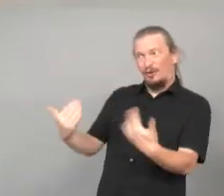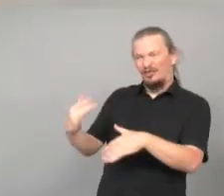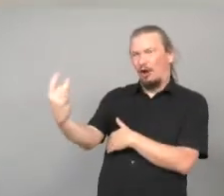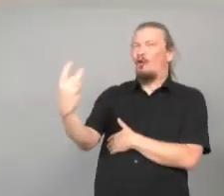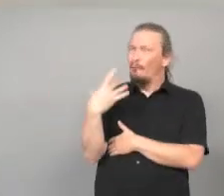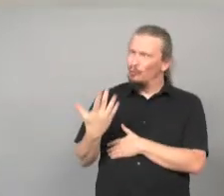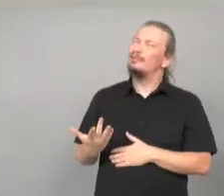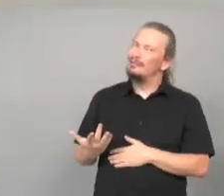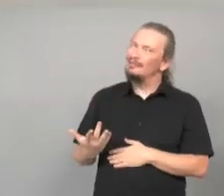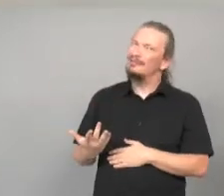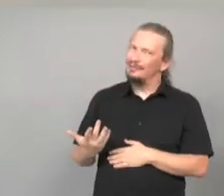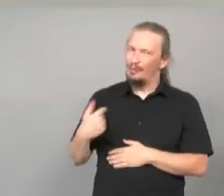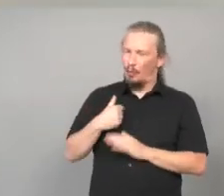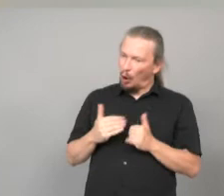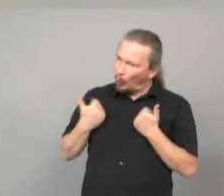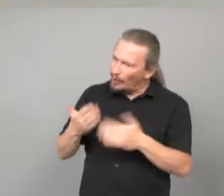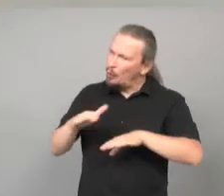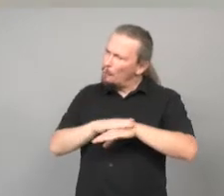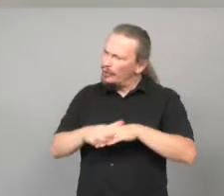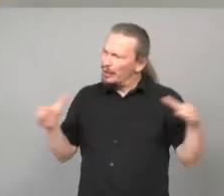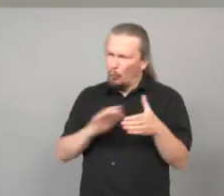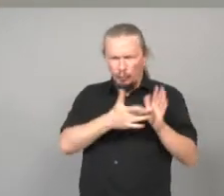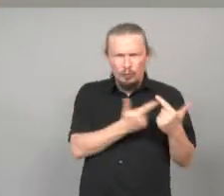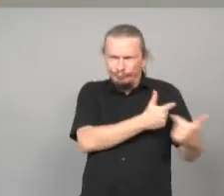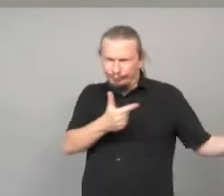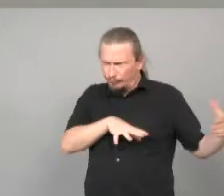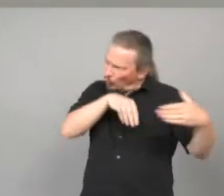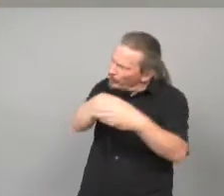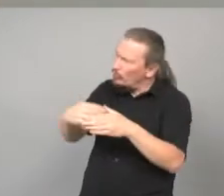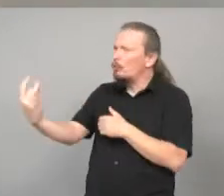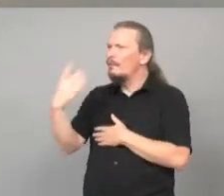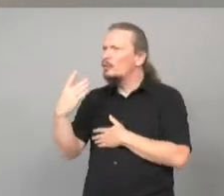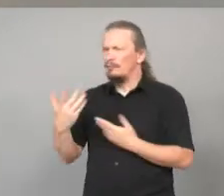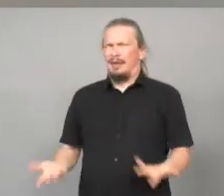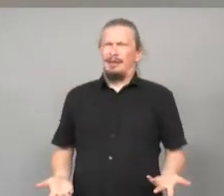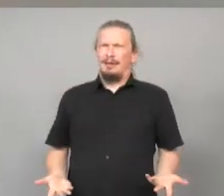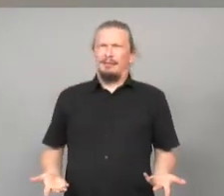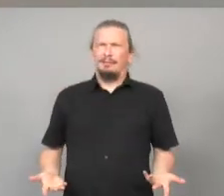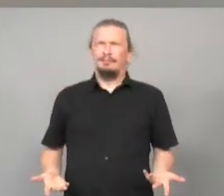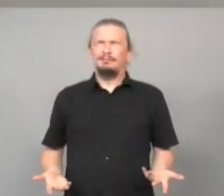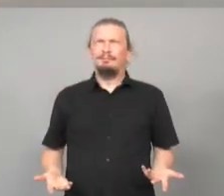soit représenté l'ensemble des groupes politiques de notre Assemblée. Comment garantir